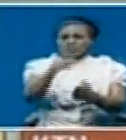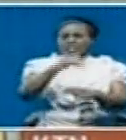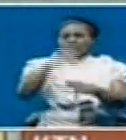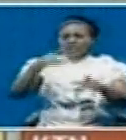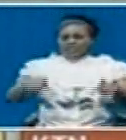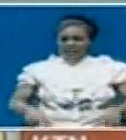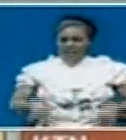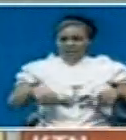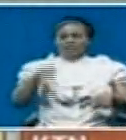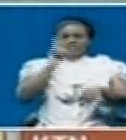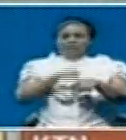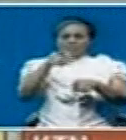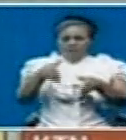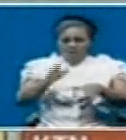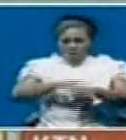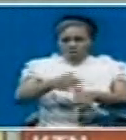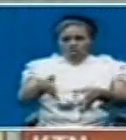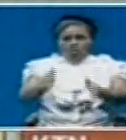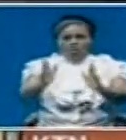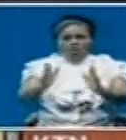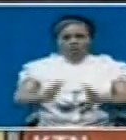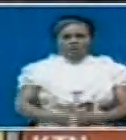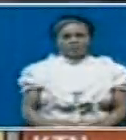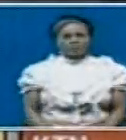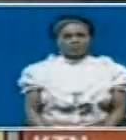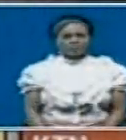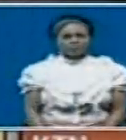maisha yao wanapokuwa barabarani.